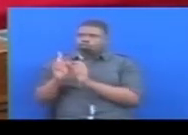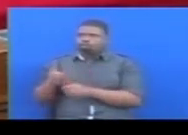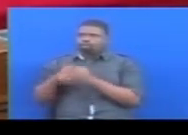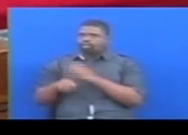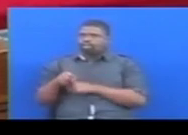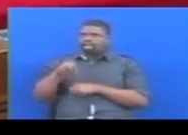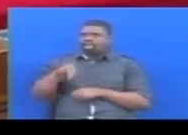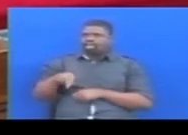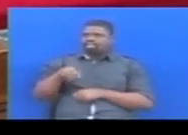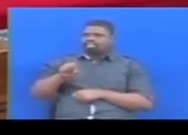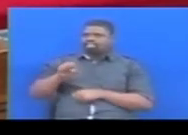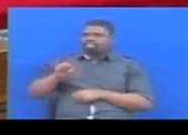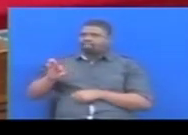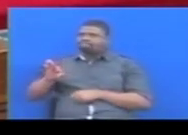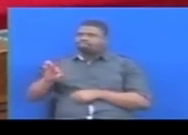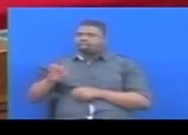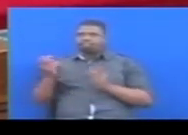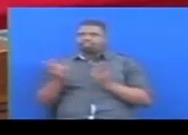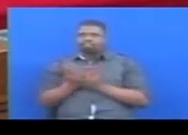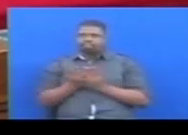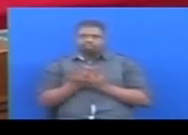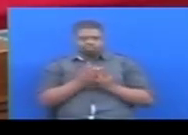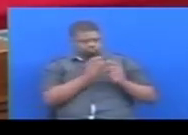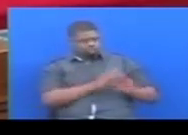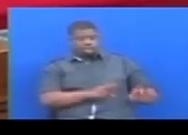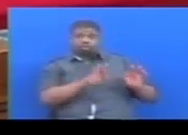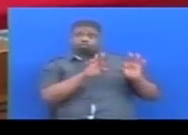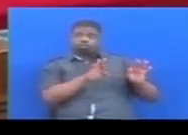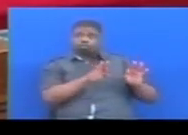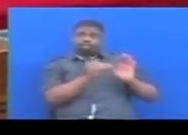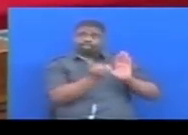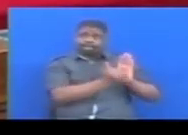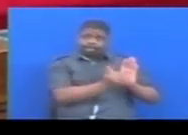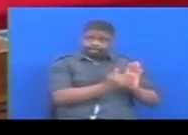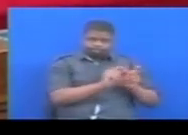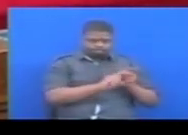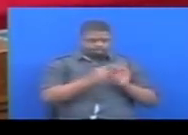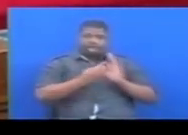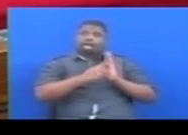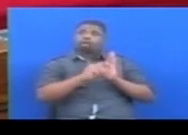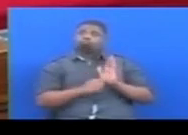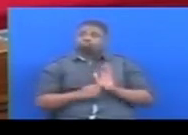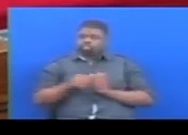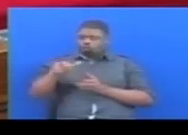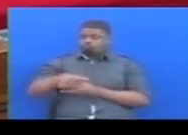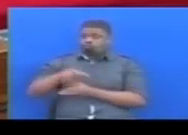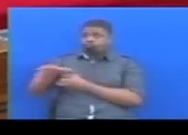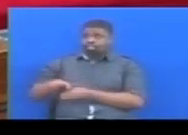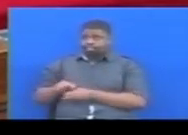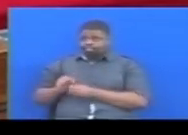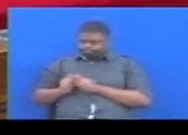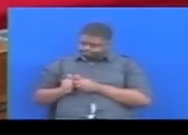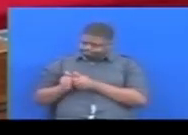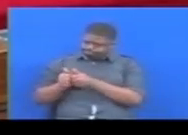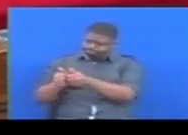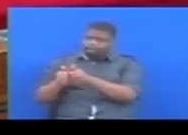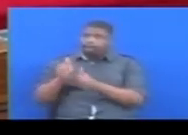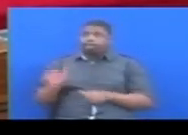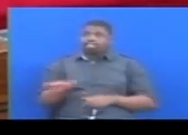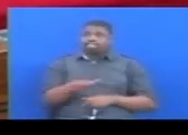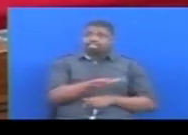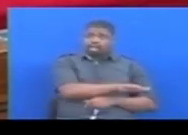NSSF. Na nne, kufanya maboresho ya sheria, kanuni za uvuvi ili ziweze kuendana na mazingira na